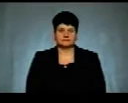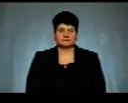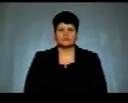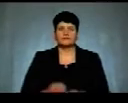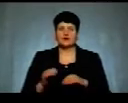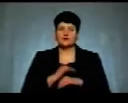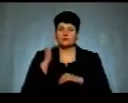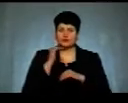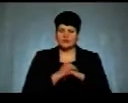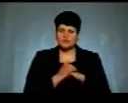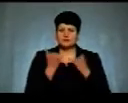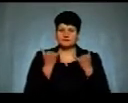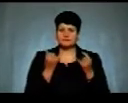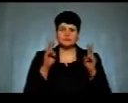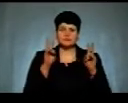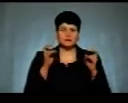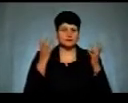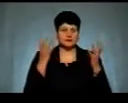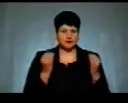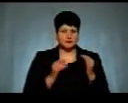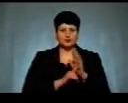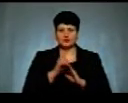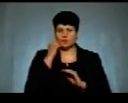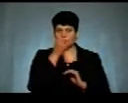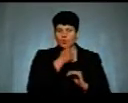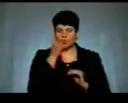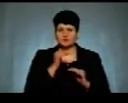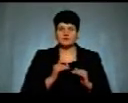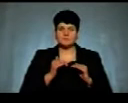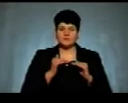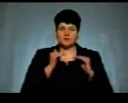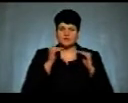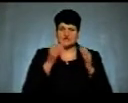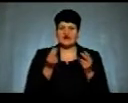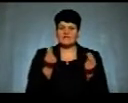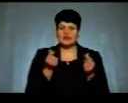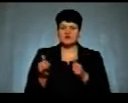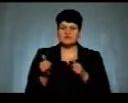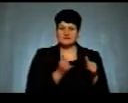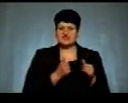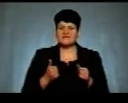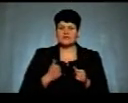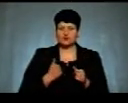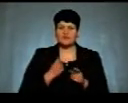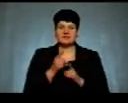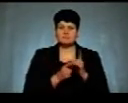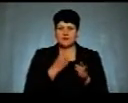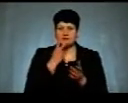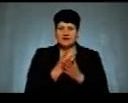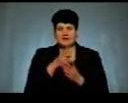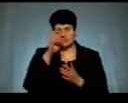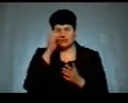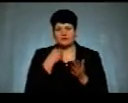Доброго вечора. В ефірі «Тема дня». З початку року зростає фінансове забезпечення військових. Зміни передбачені державним